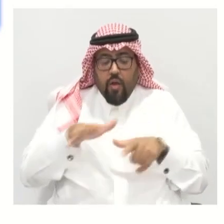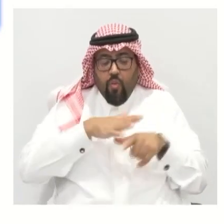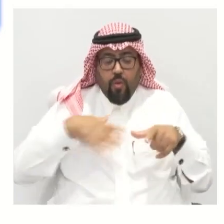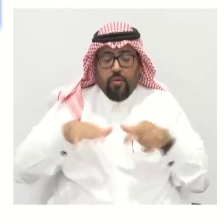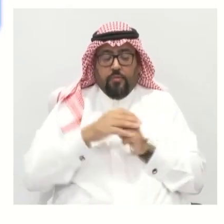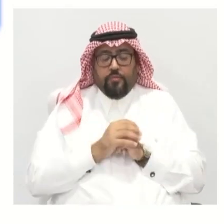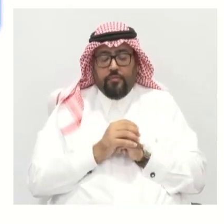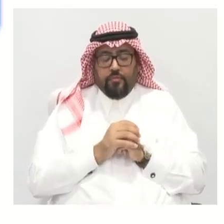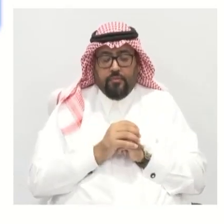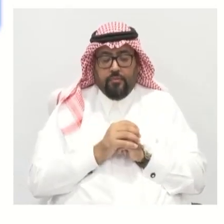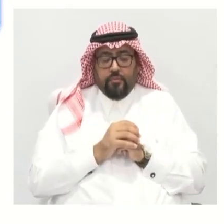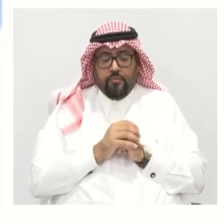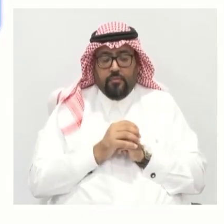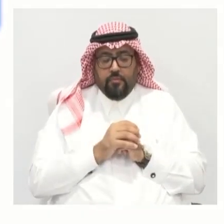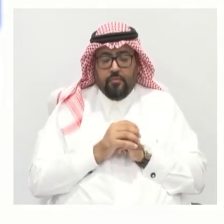الوطن